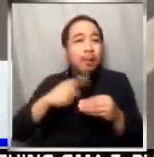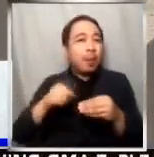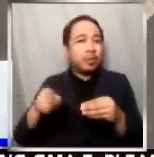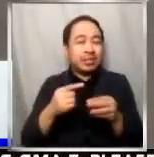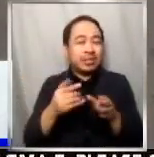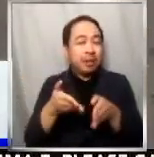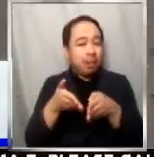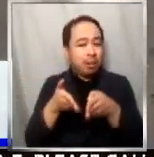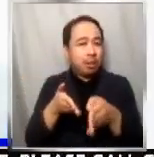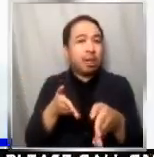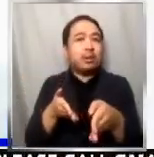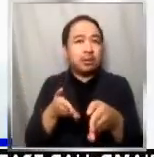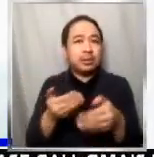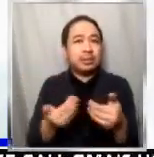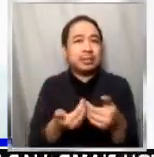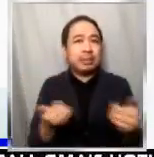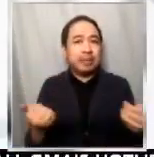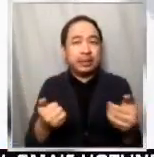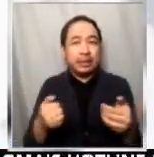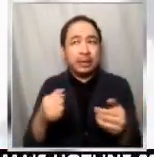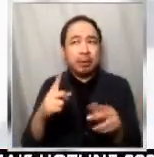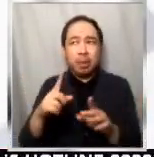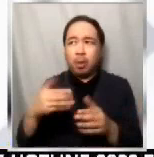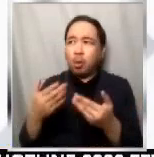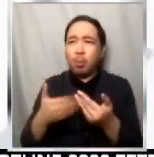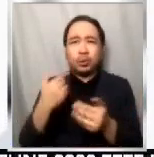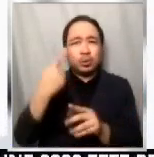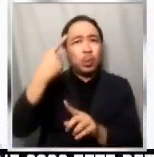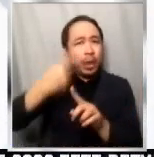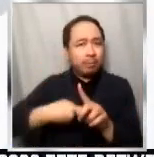buwan na nakararaan. Ang problema namin,